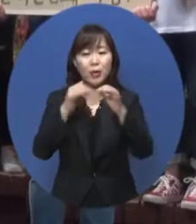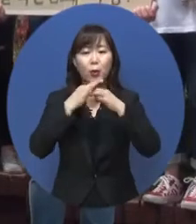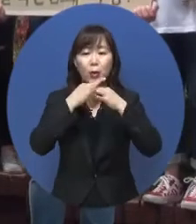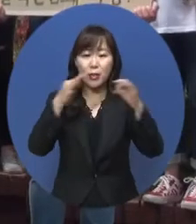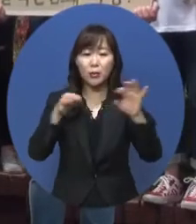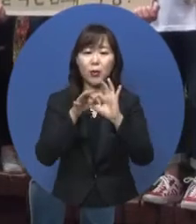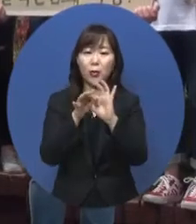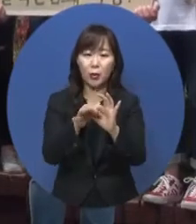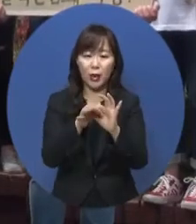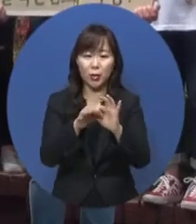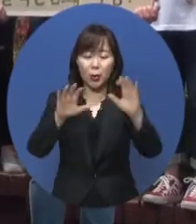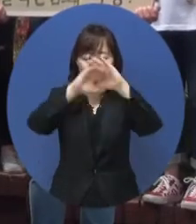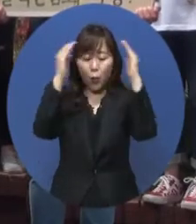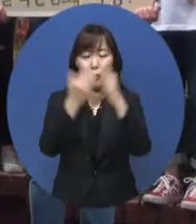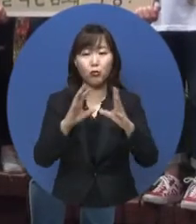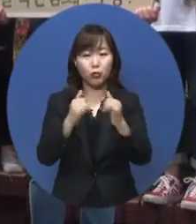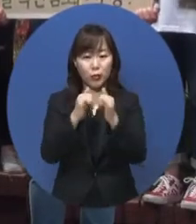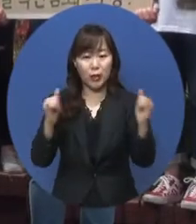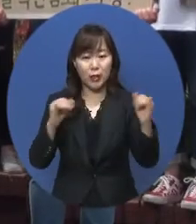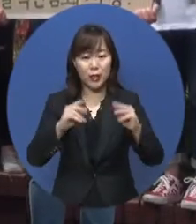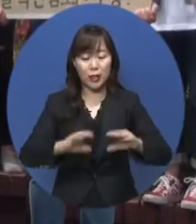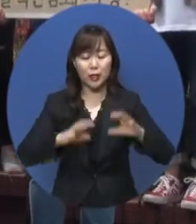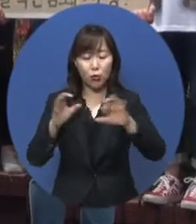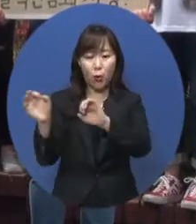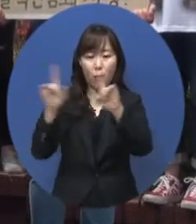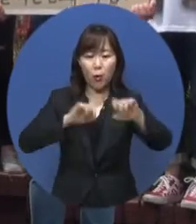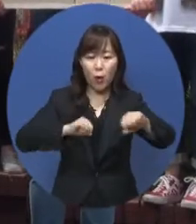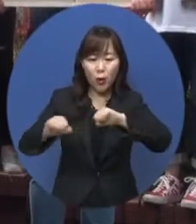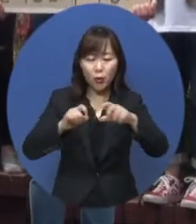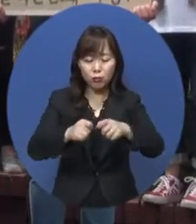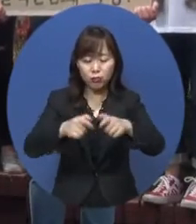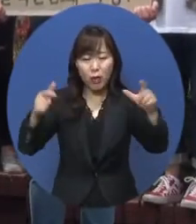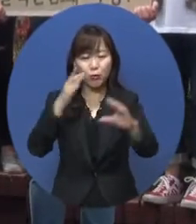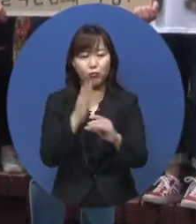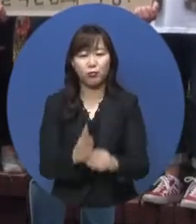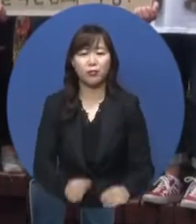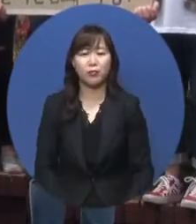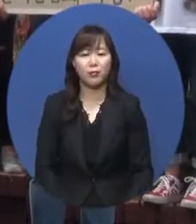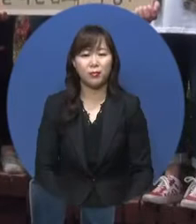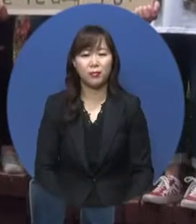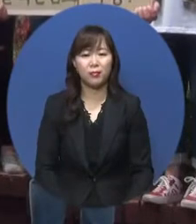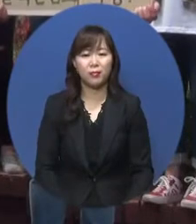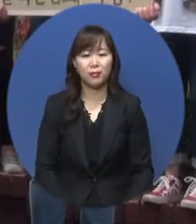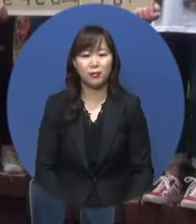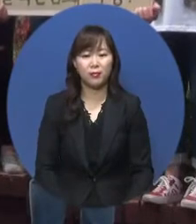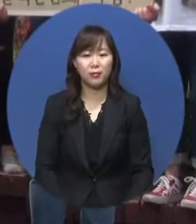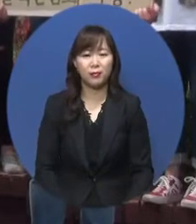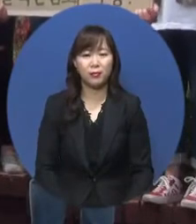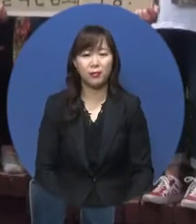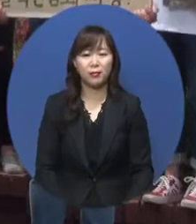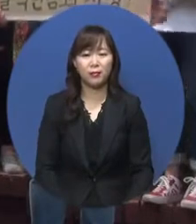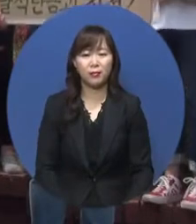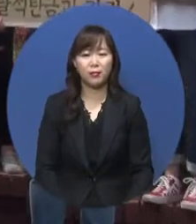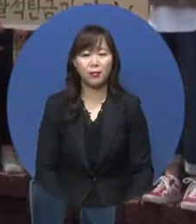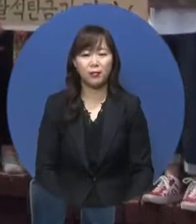통해 전 국민 지구 회복 운동으로 확산되고 있습니다. 복지TV 경기방송 정은선입니다.